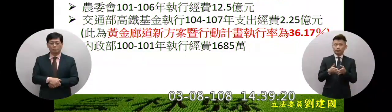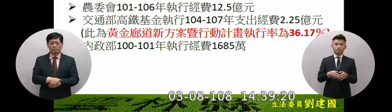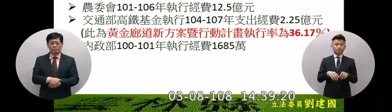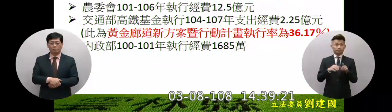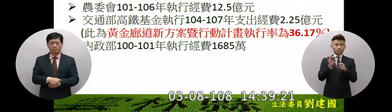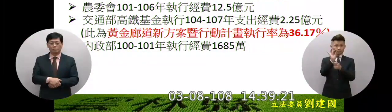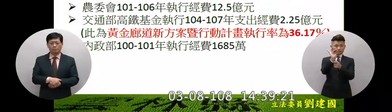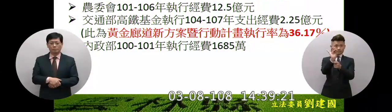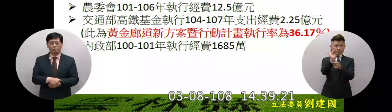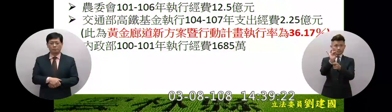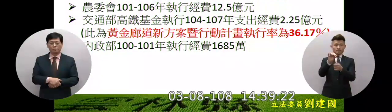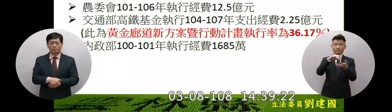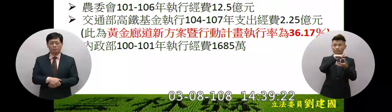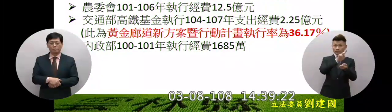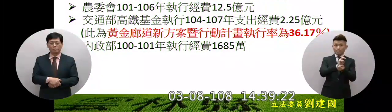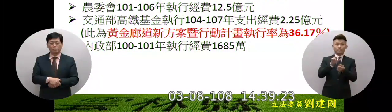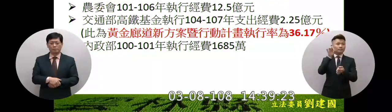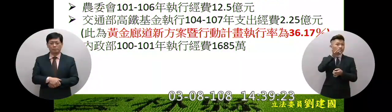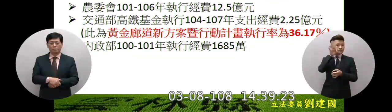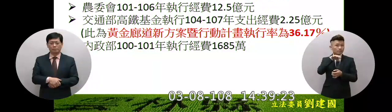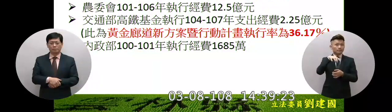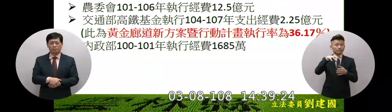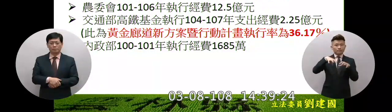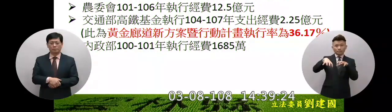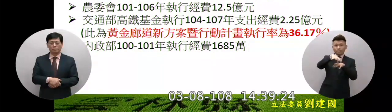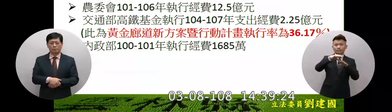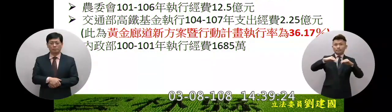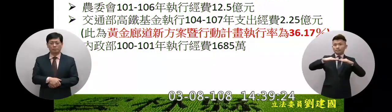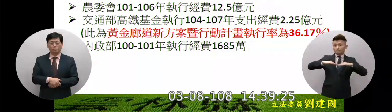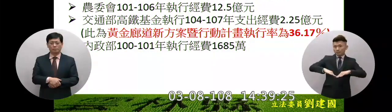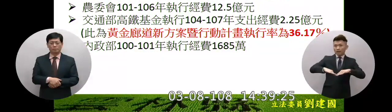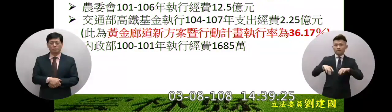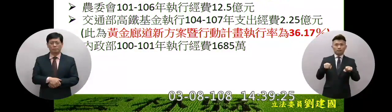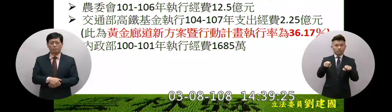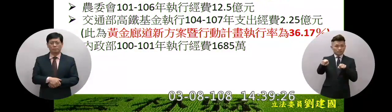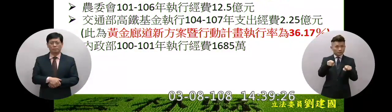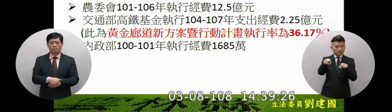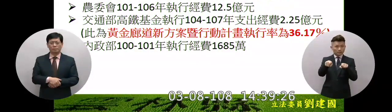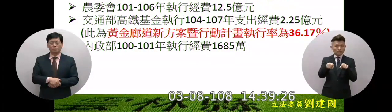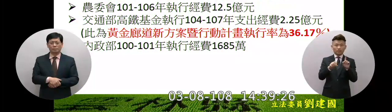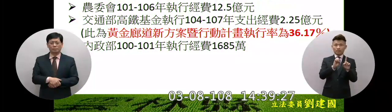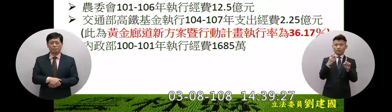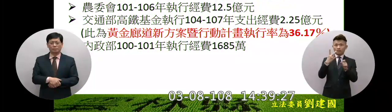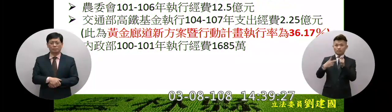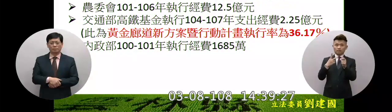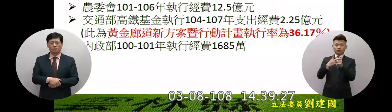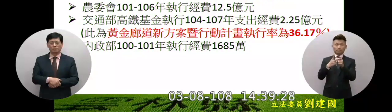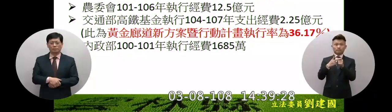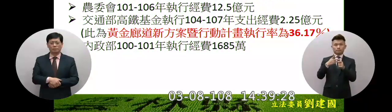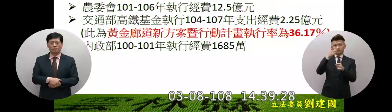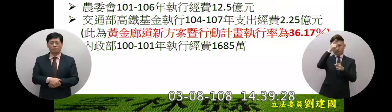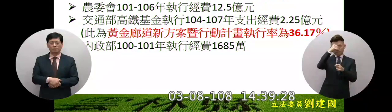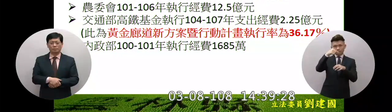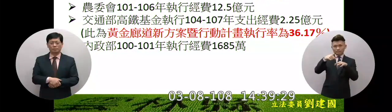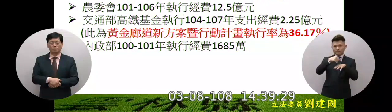定分家分中地区第十下限既體改革方案即行動計位一百公元年黃金郎都先